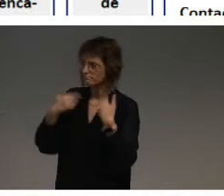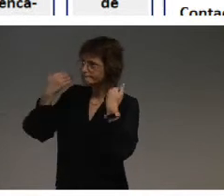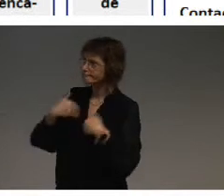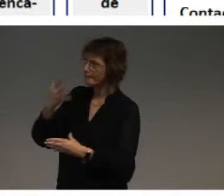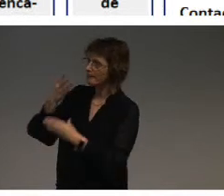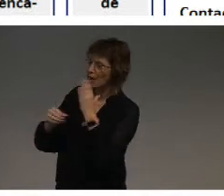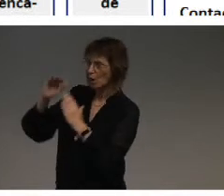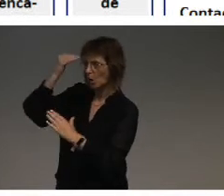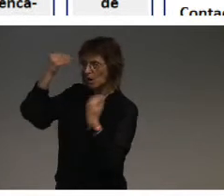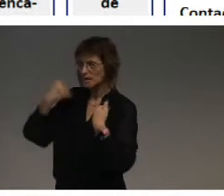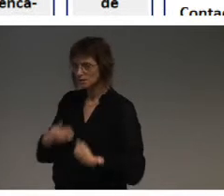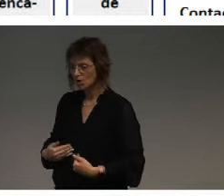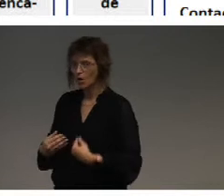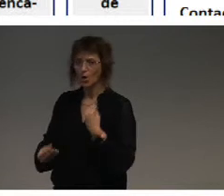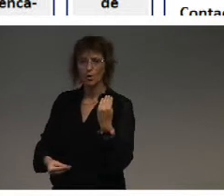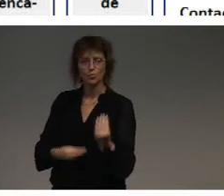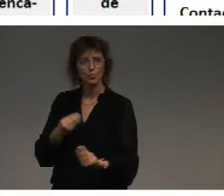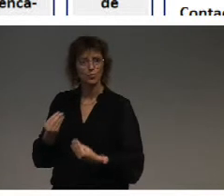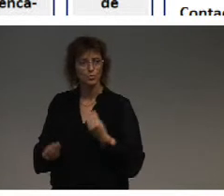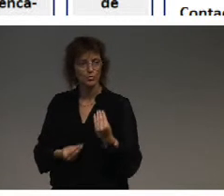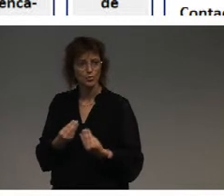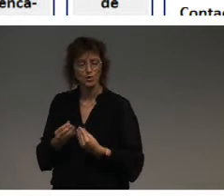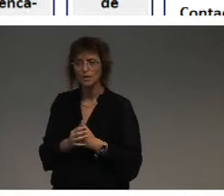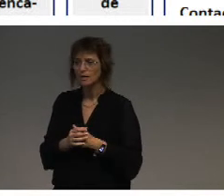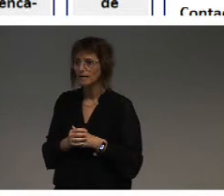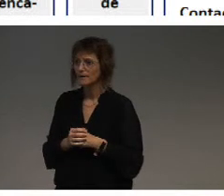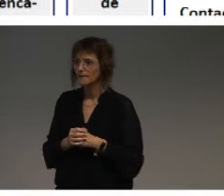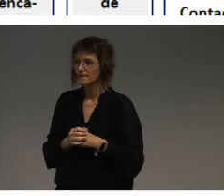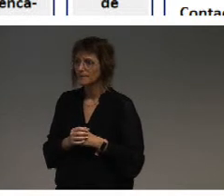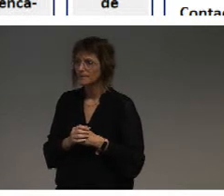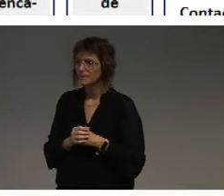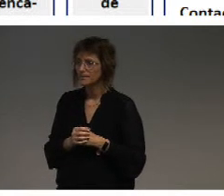de job strain sont plutôt en fait